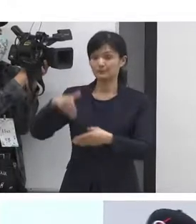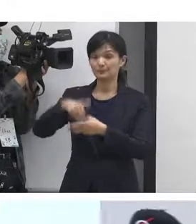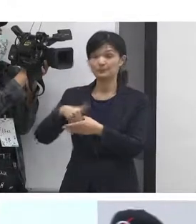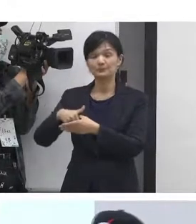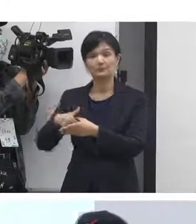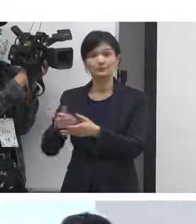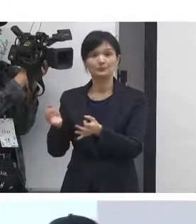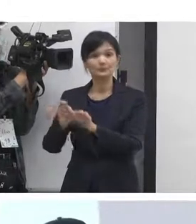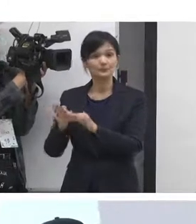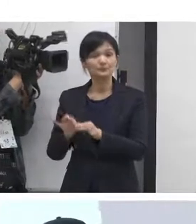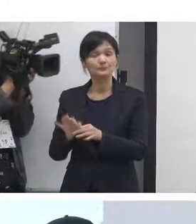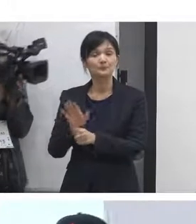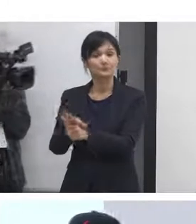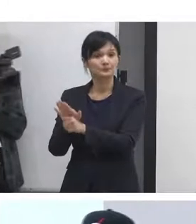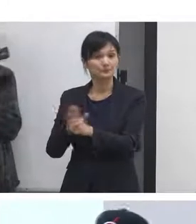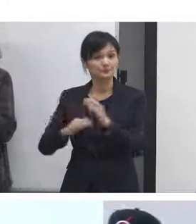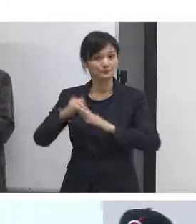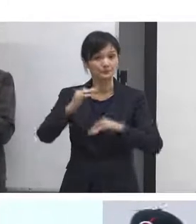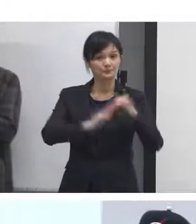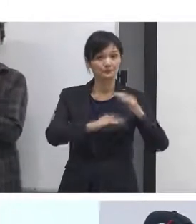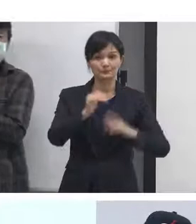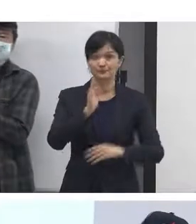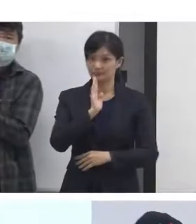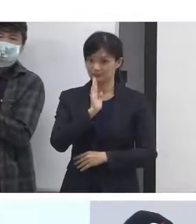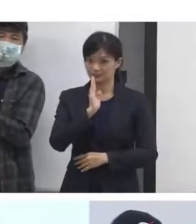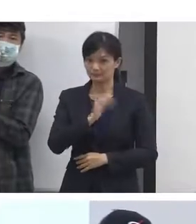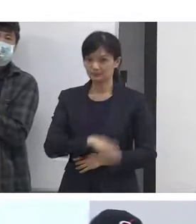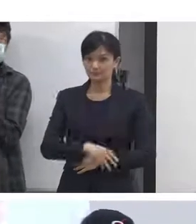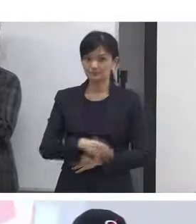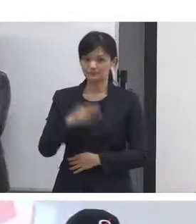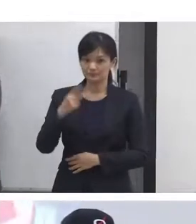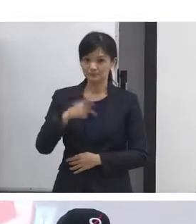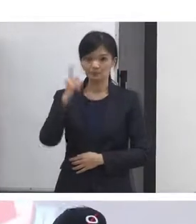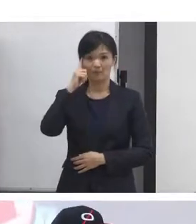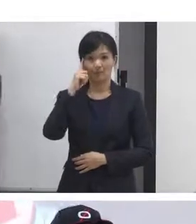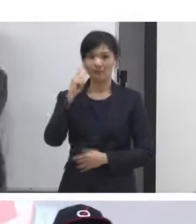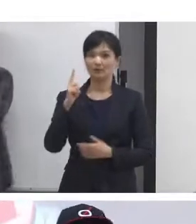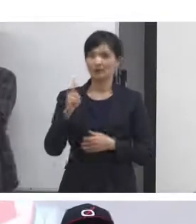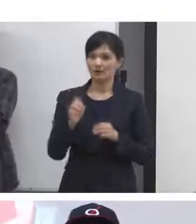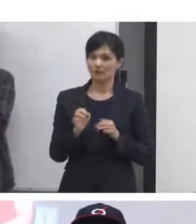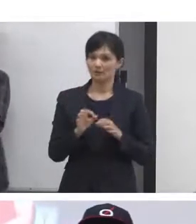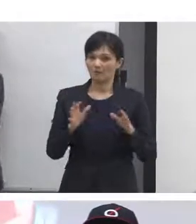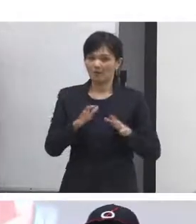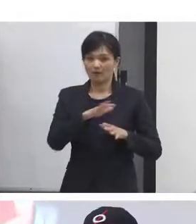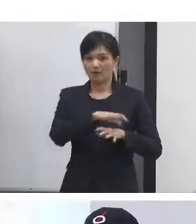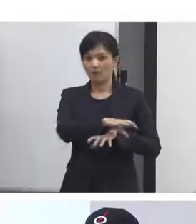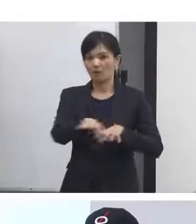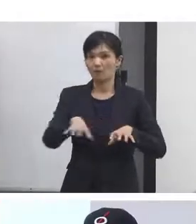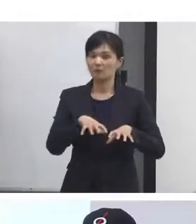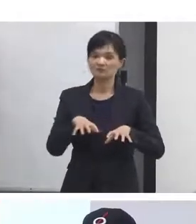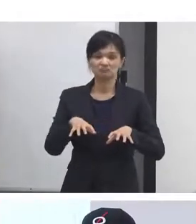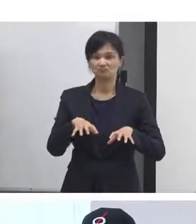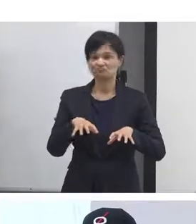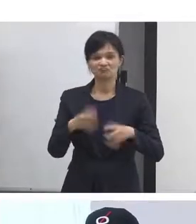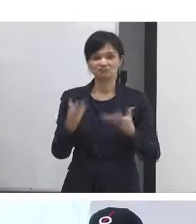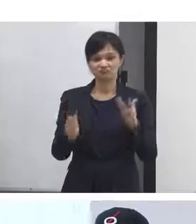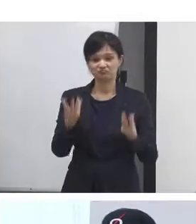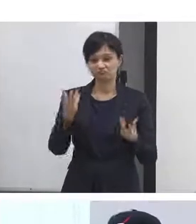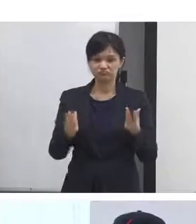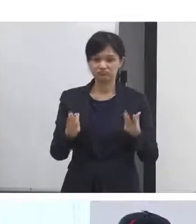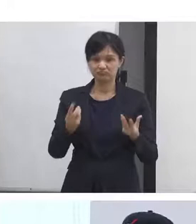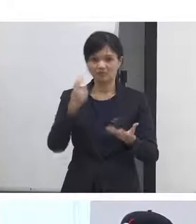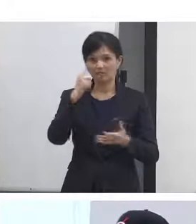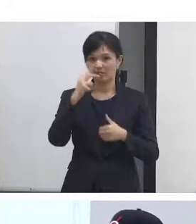所以在这样一个基础底下，它某些程度上就会忽略了环境的平衡。那选举也需要曝光，那曝光的部